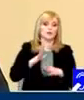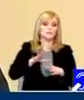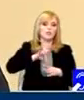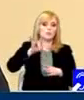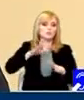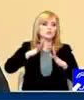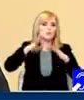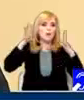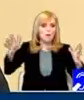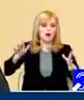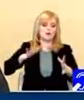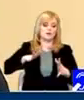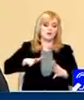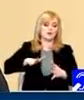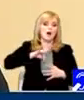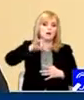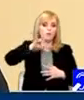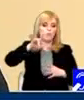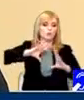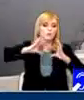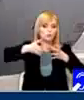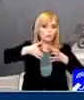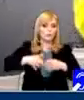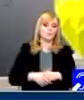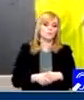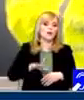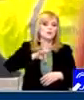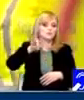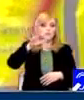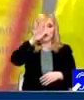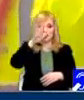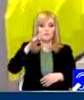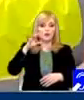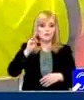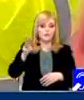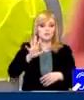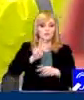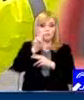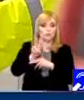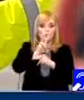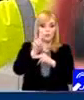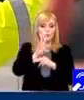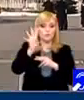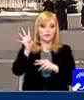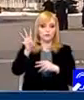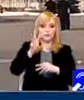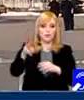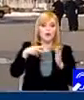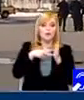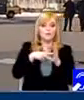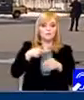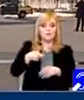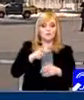mari aeroporturi din lume. Zborul Chișinău-Frankfurt va dura 2 ore și 40 de minute. Prețul